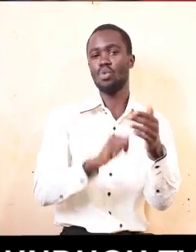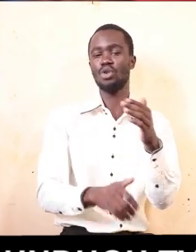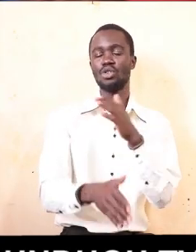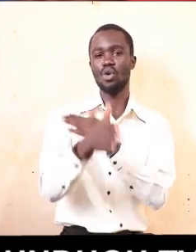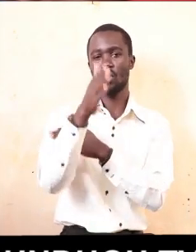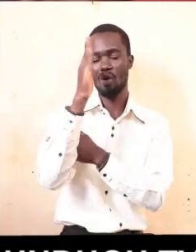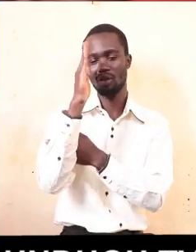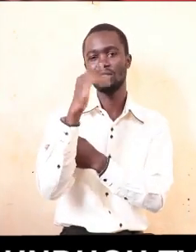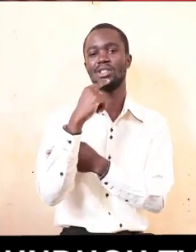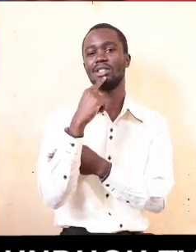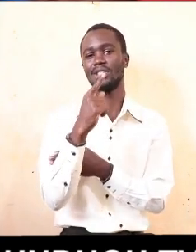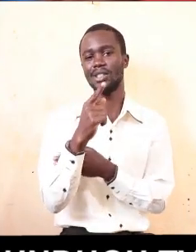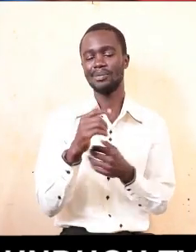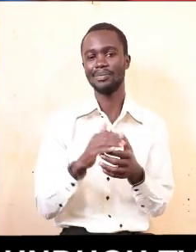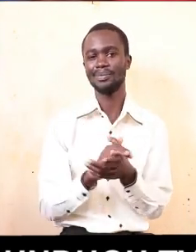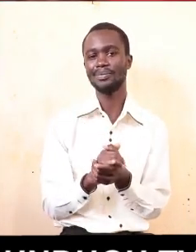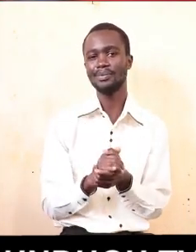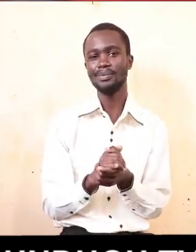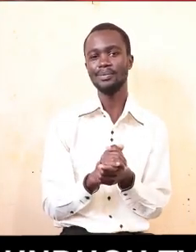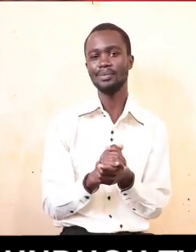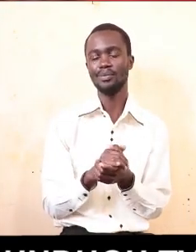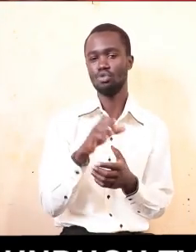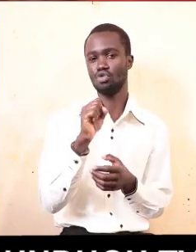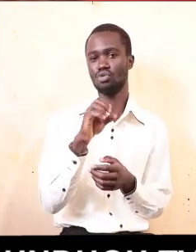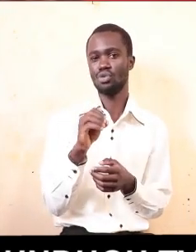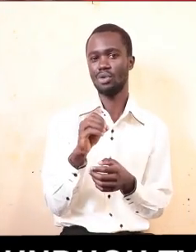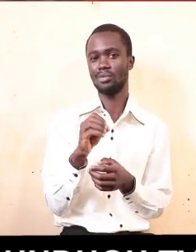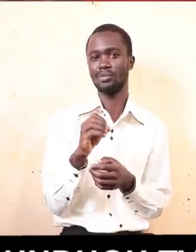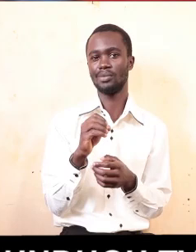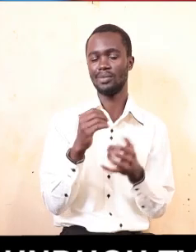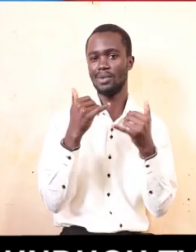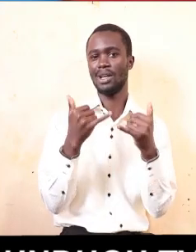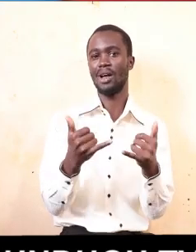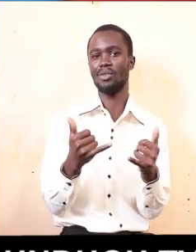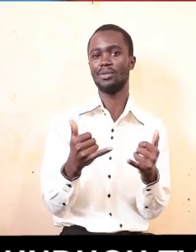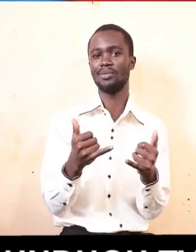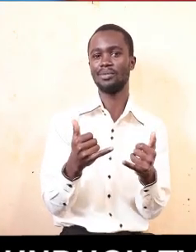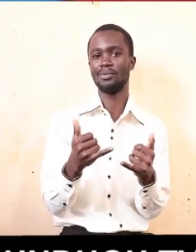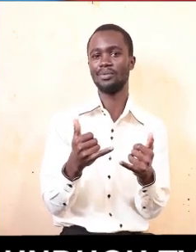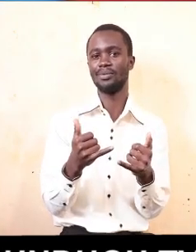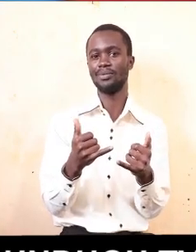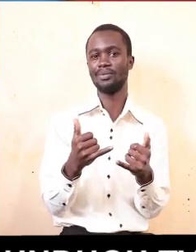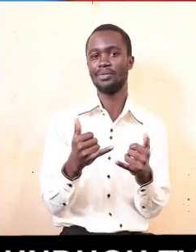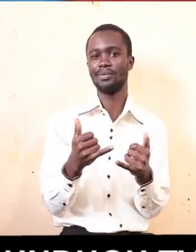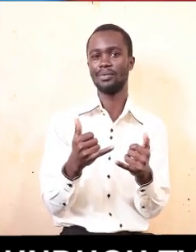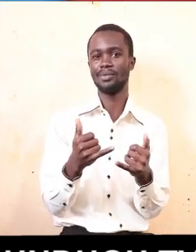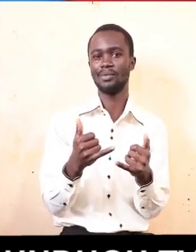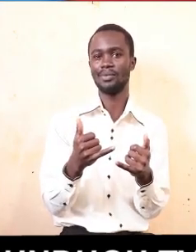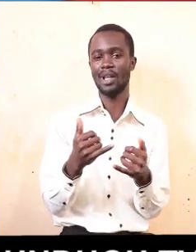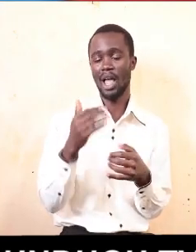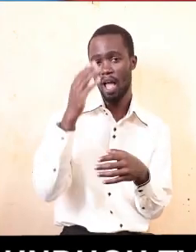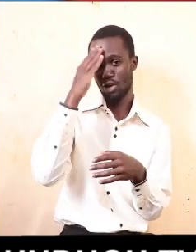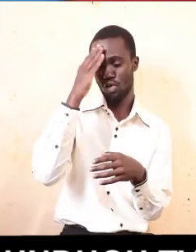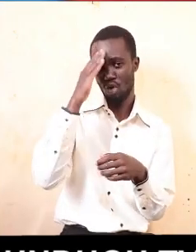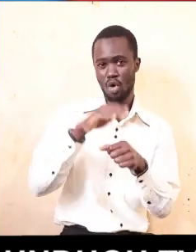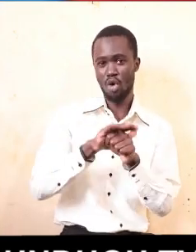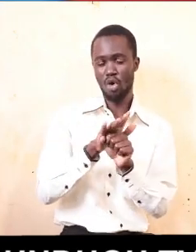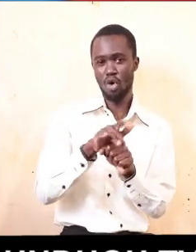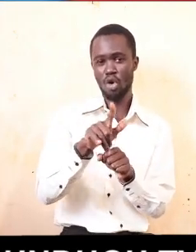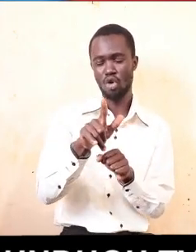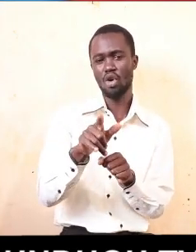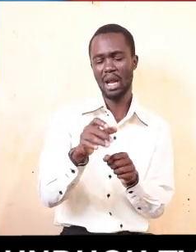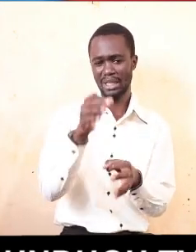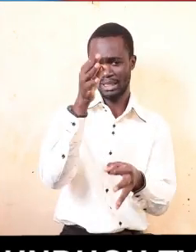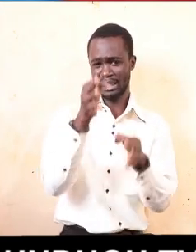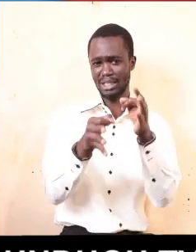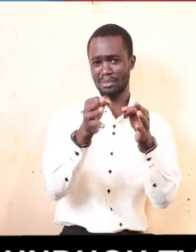Mungu. Na hivyo basi wakati huu, kwa sababu hata kama corona ni hukumu ya